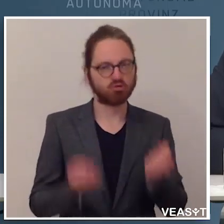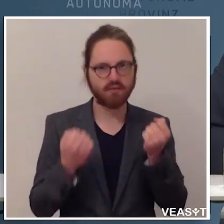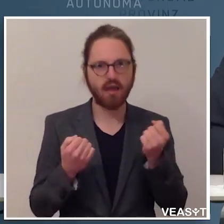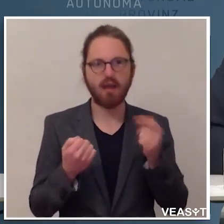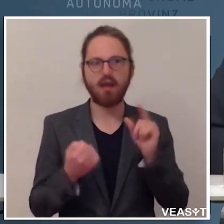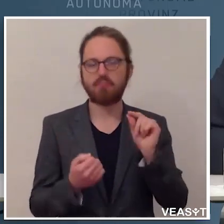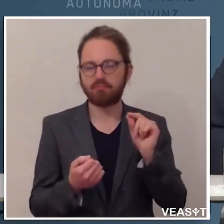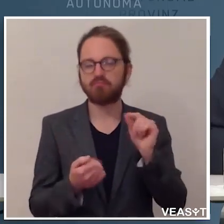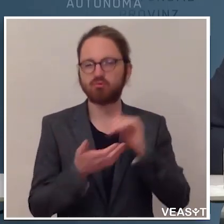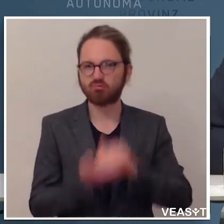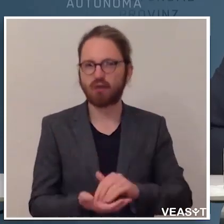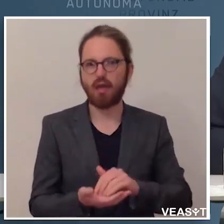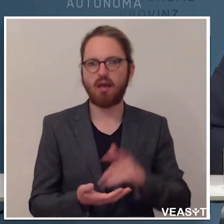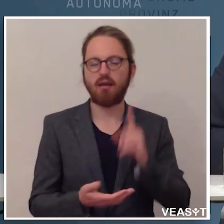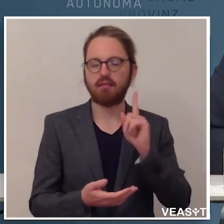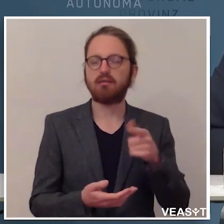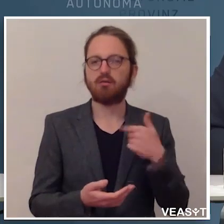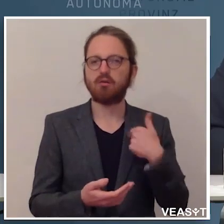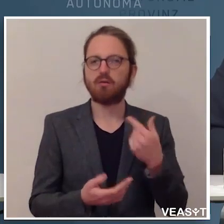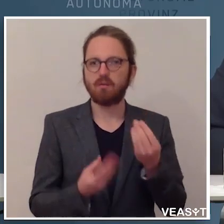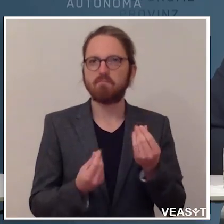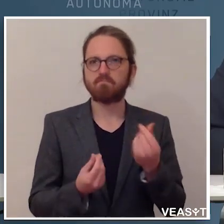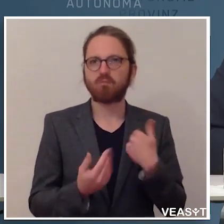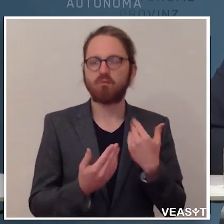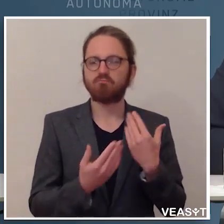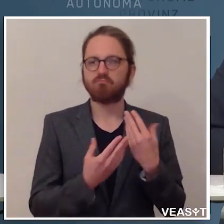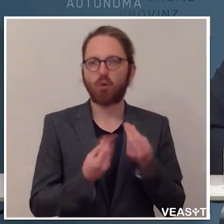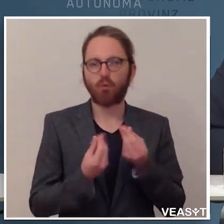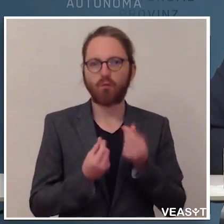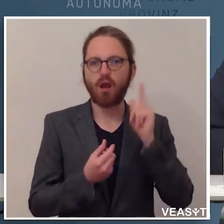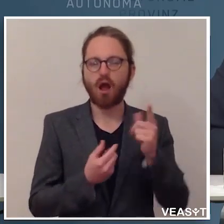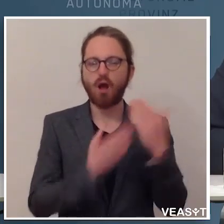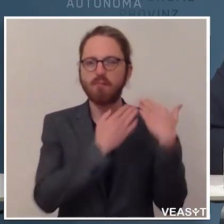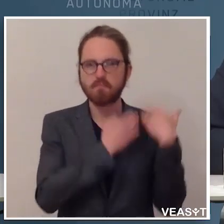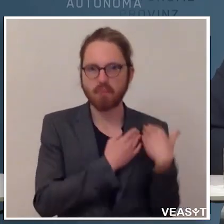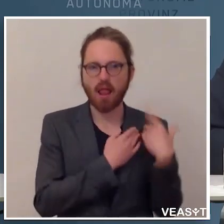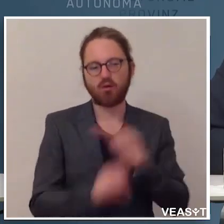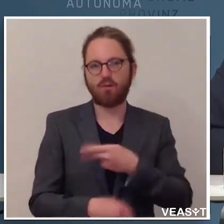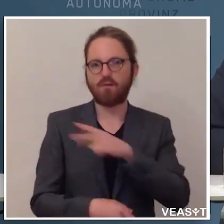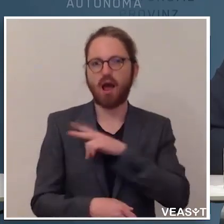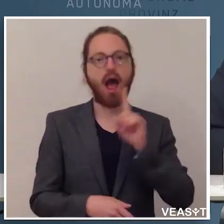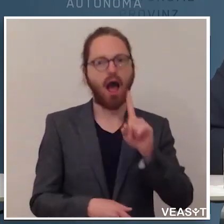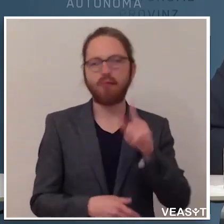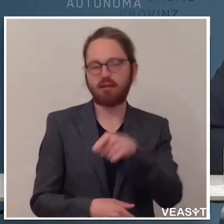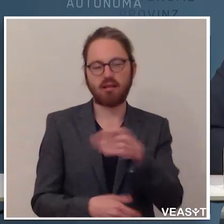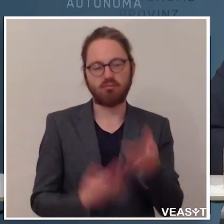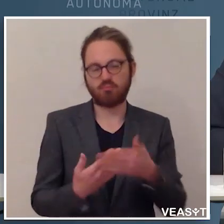schwerer im Sinne von, man spürt die Last der Verantwortung, aber dem kann man sich nicht entziehen, wenn man sich